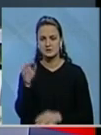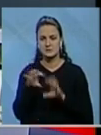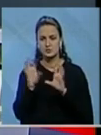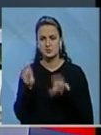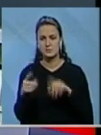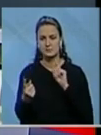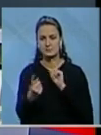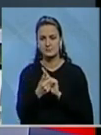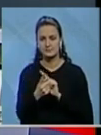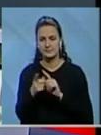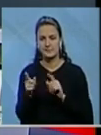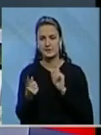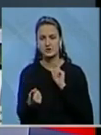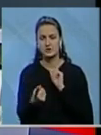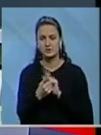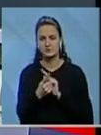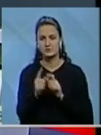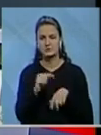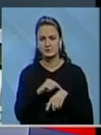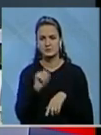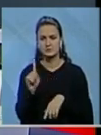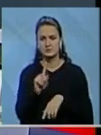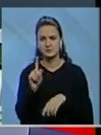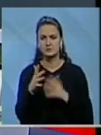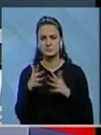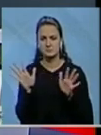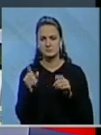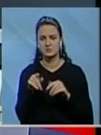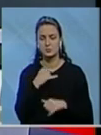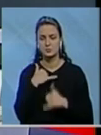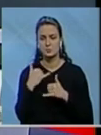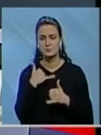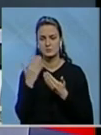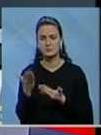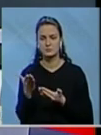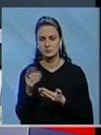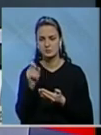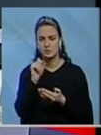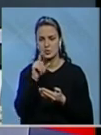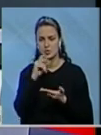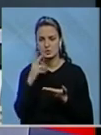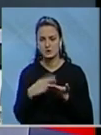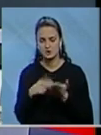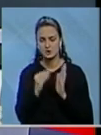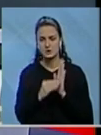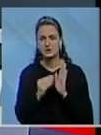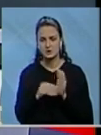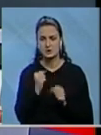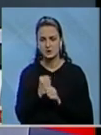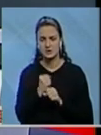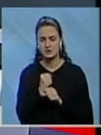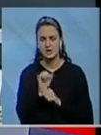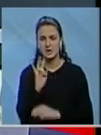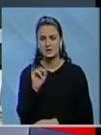უმასპინძლა. გაფართოებული შეხვედრა საათზე მეტხანს გაგრძელდა. ირაკლი კობახიძემ სტუმართა ეგრეთ წოდებულ ოქროს წიგში ჩანაწერიც გააკეთა.